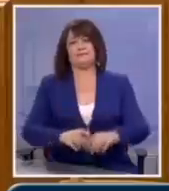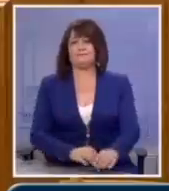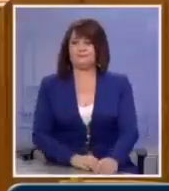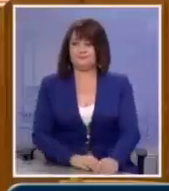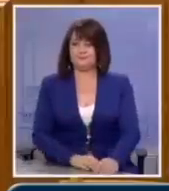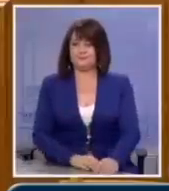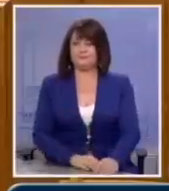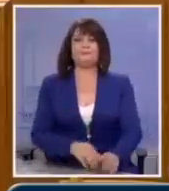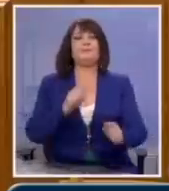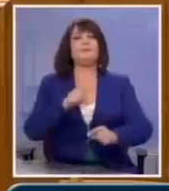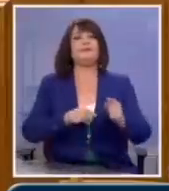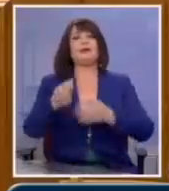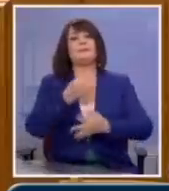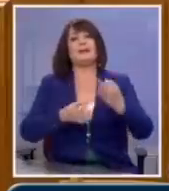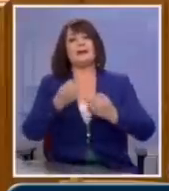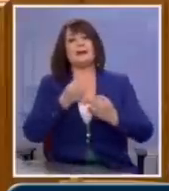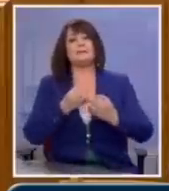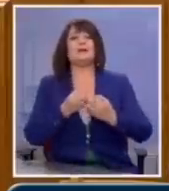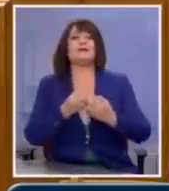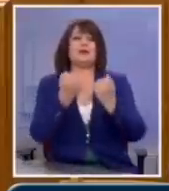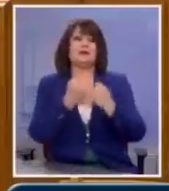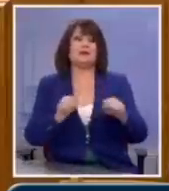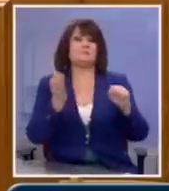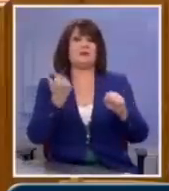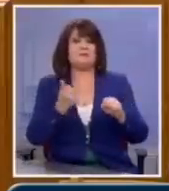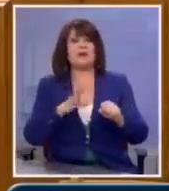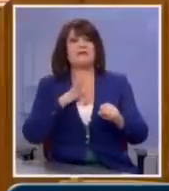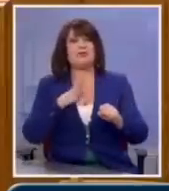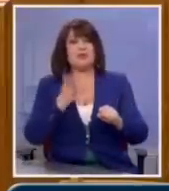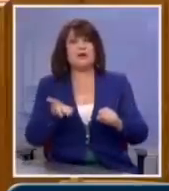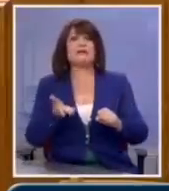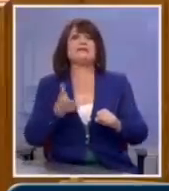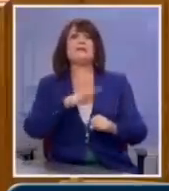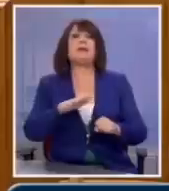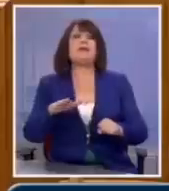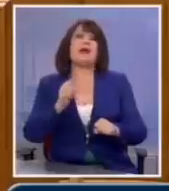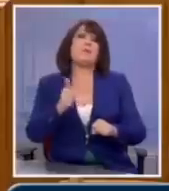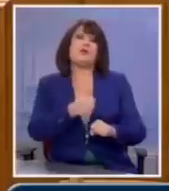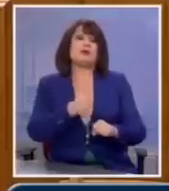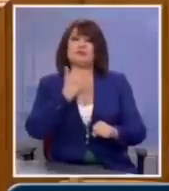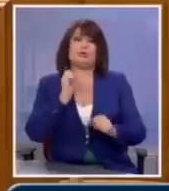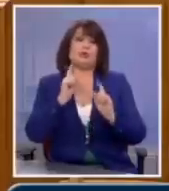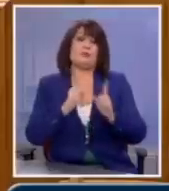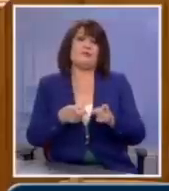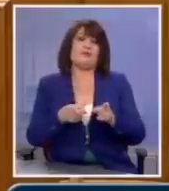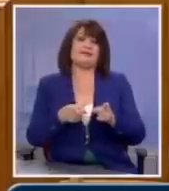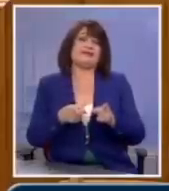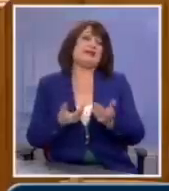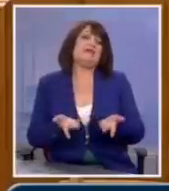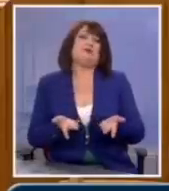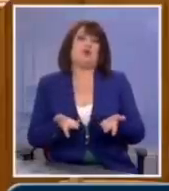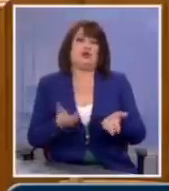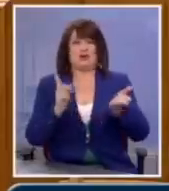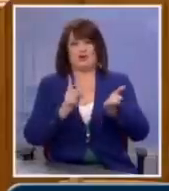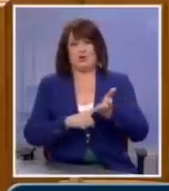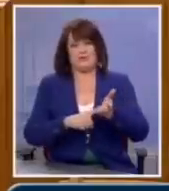κάποια επιχειρήματα ότι δεν υπάρχει αυτονομία βούλησης των παιδιών κτλ. Νομίζω ότι δεν αντέχουν σε